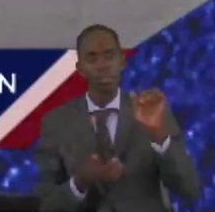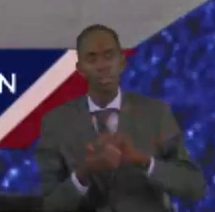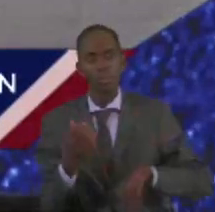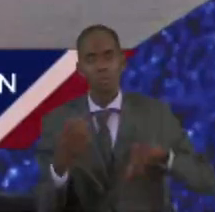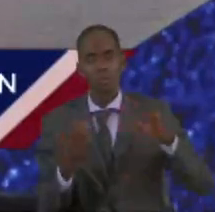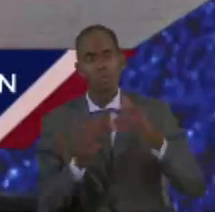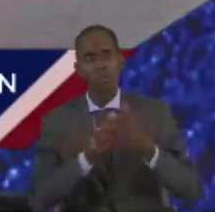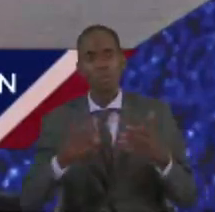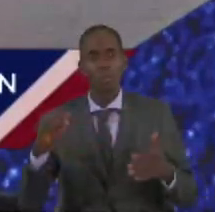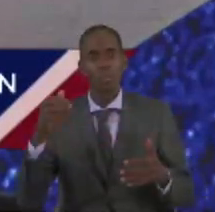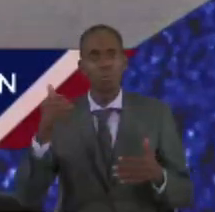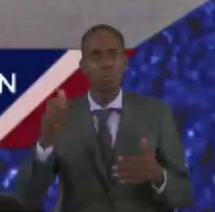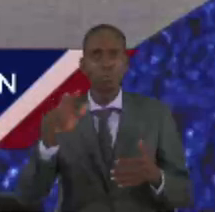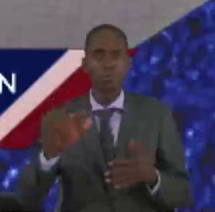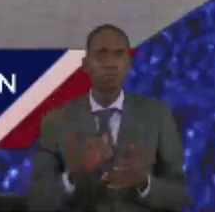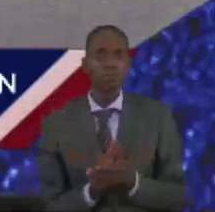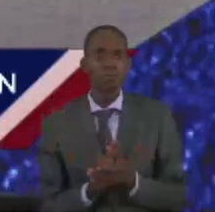Galates 3, 13.